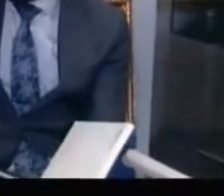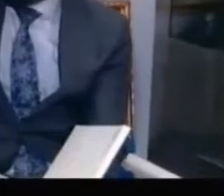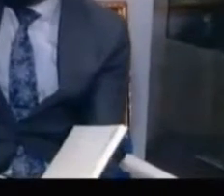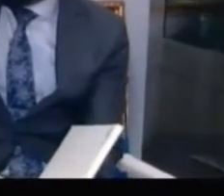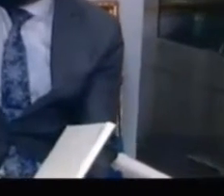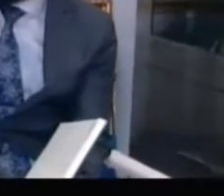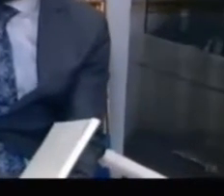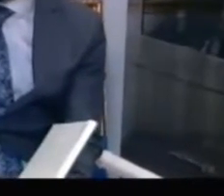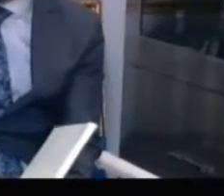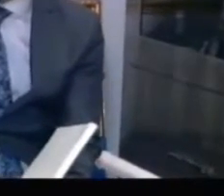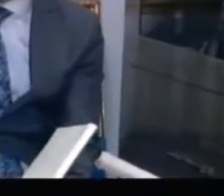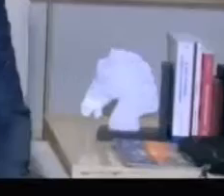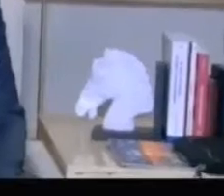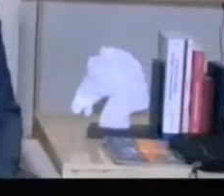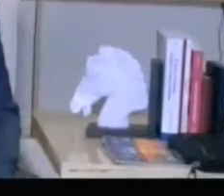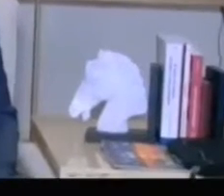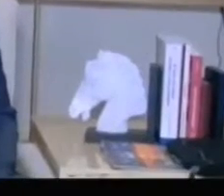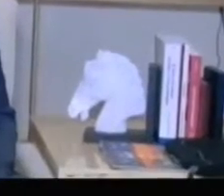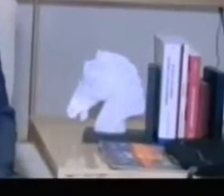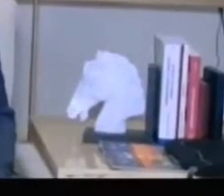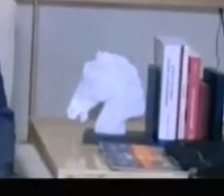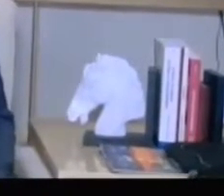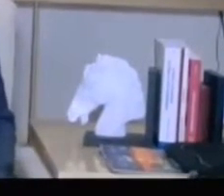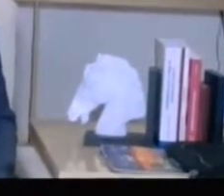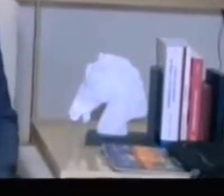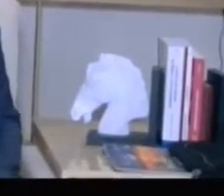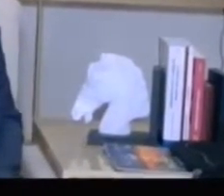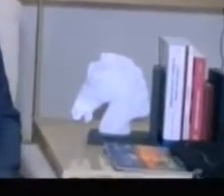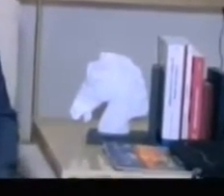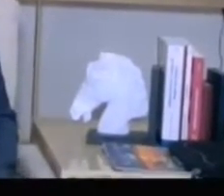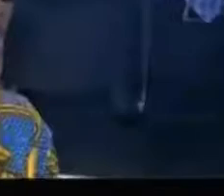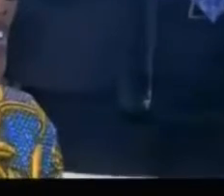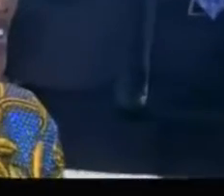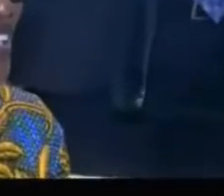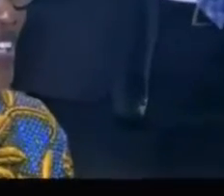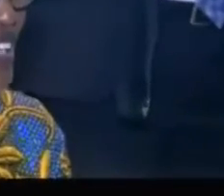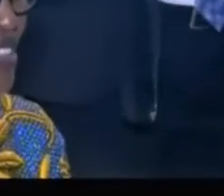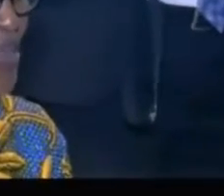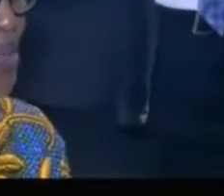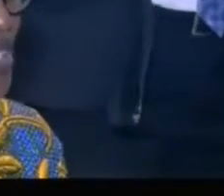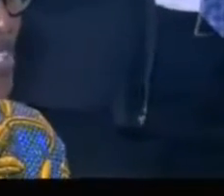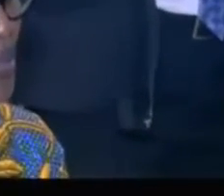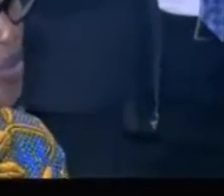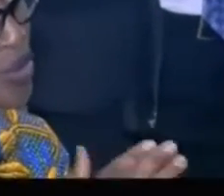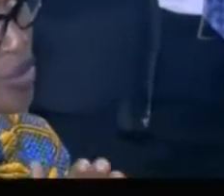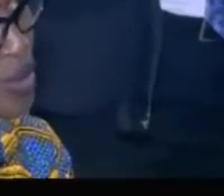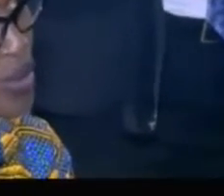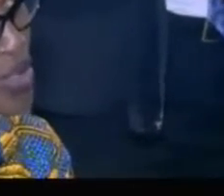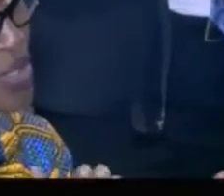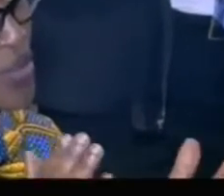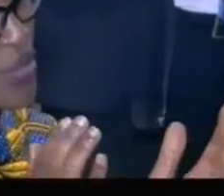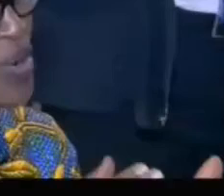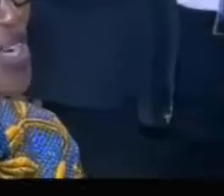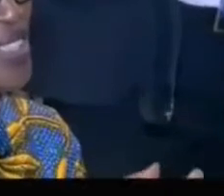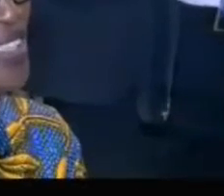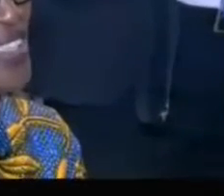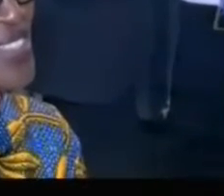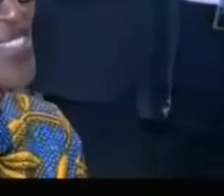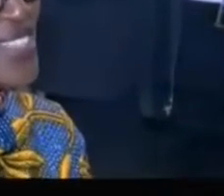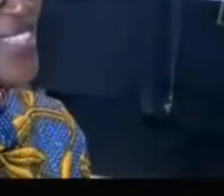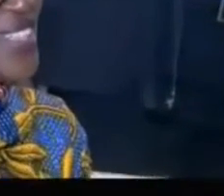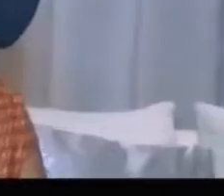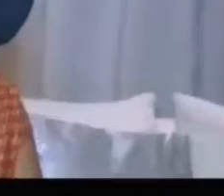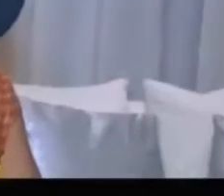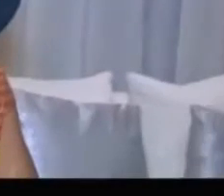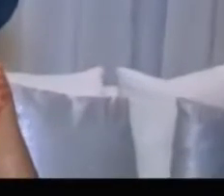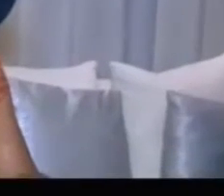du vaccin contre cette pandémie. En tournée de mobilisation sur cette question, la directrice exécutive de l'ONU-SIDA et secrétaire adjointe des